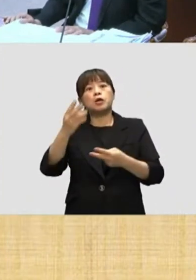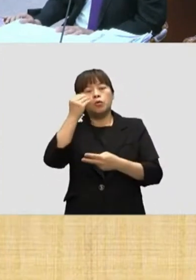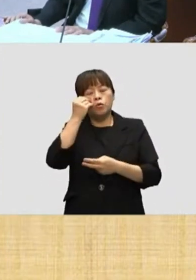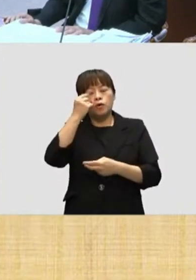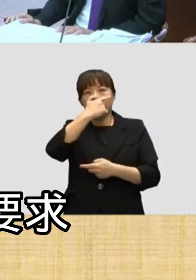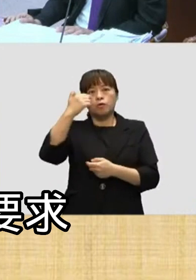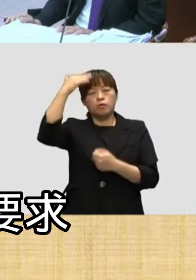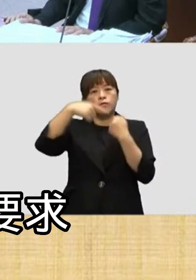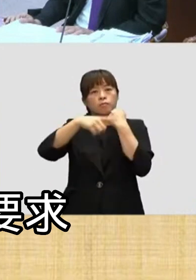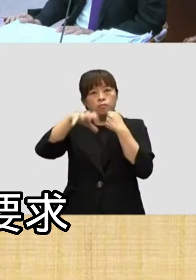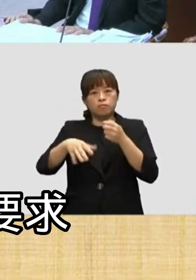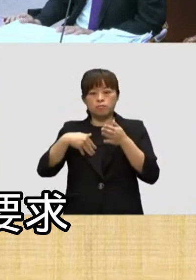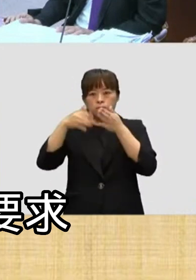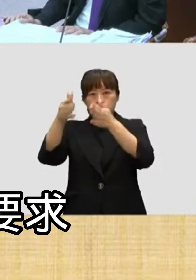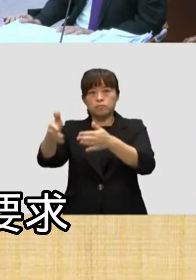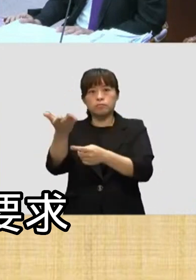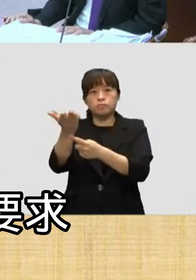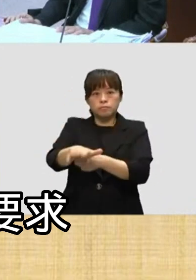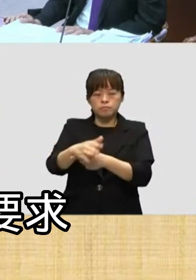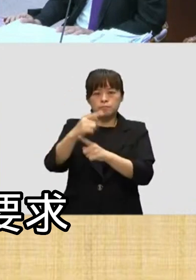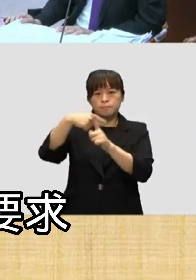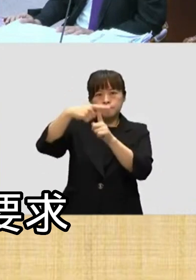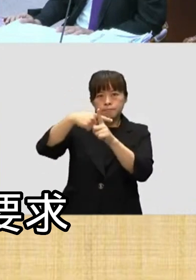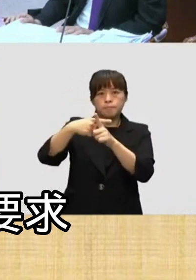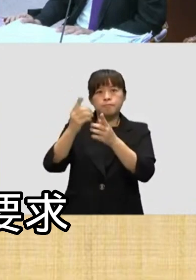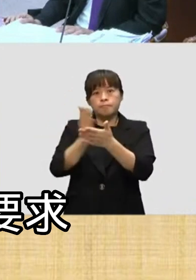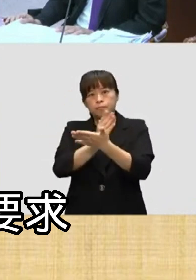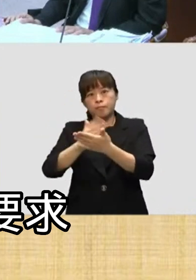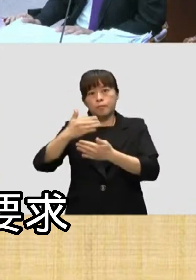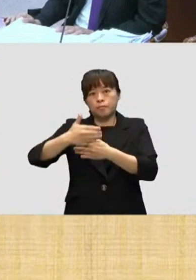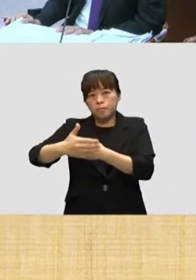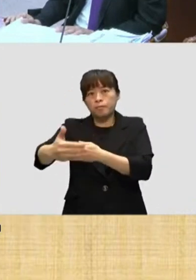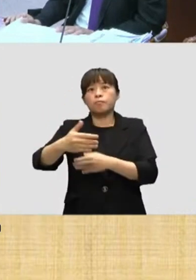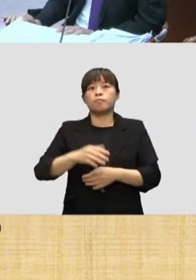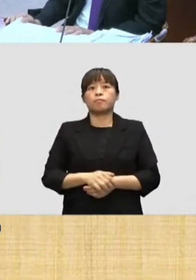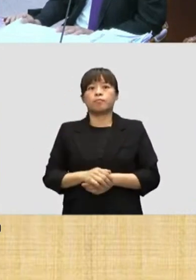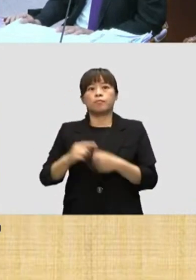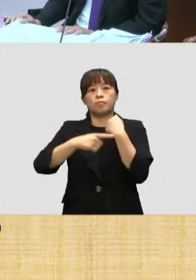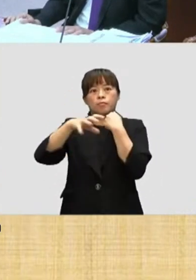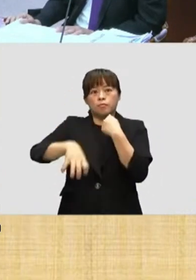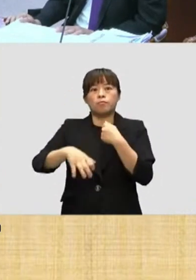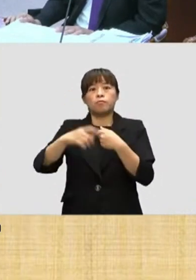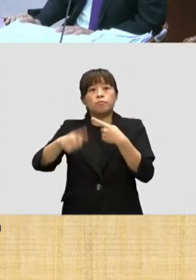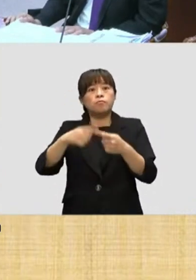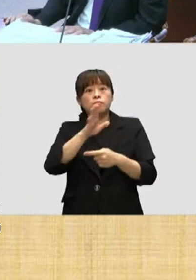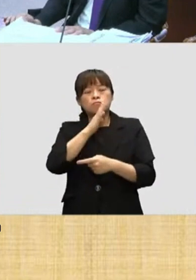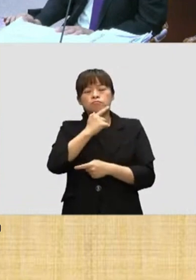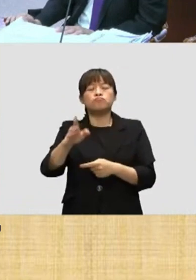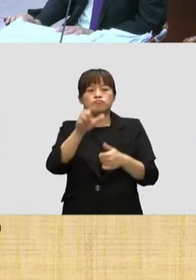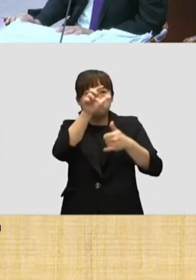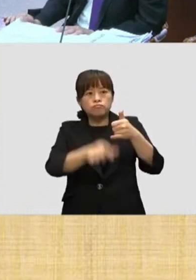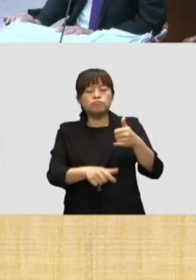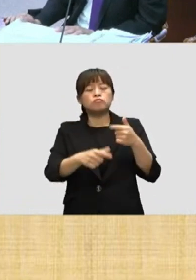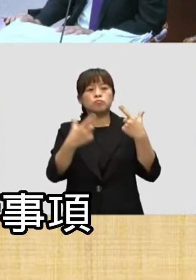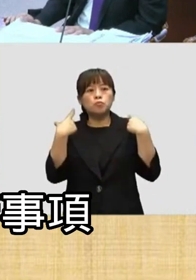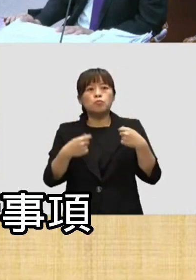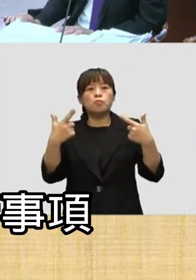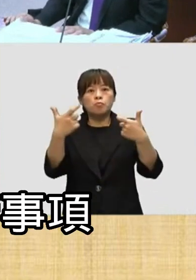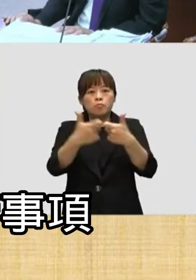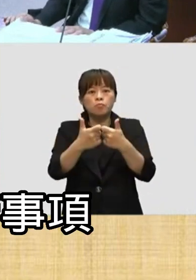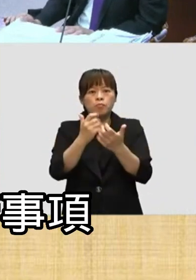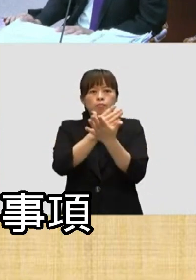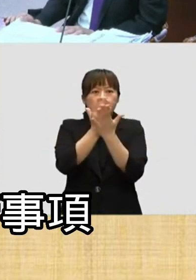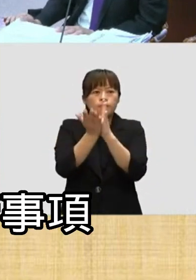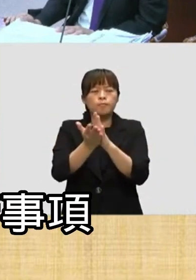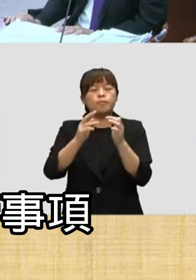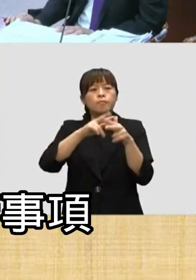法院发展针对死刑的量刑基准及程序要求，法院需在罪者严者基础上，综合